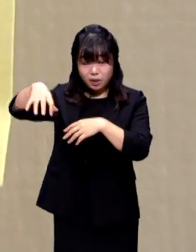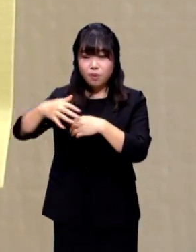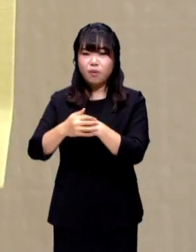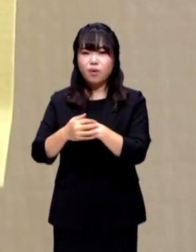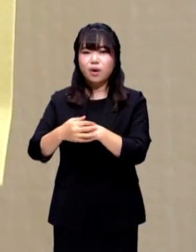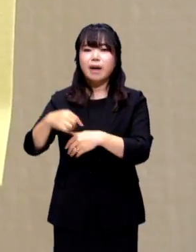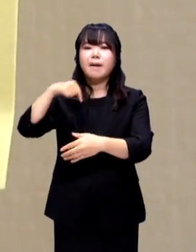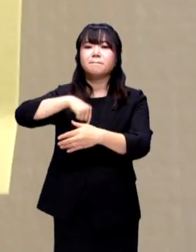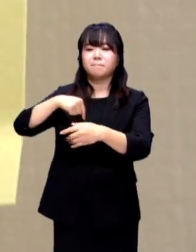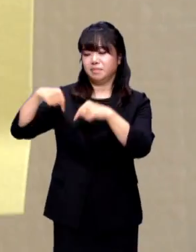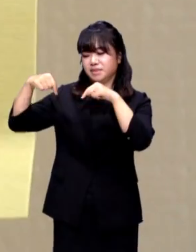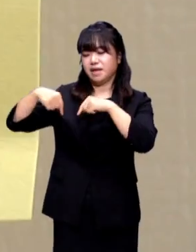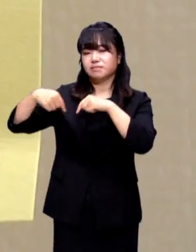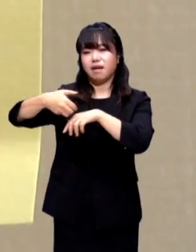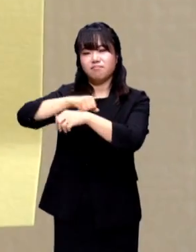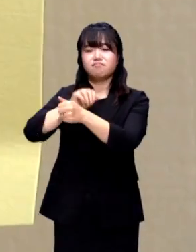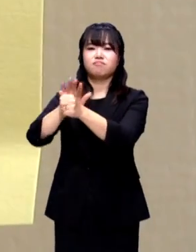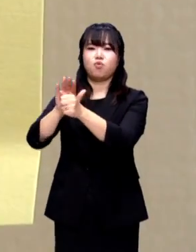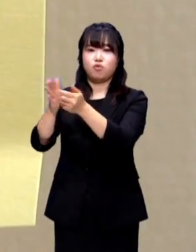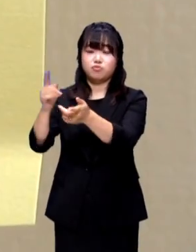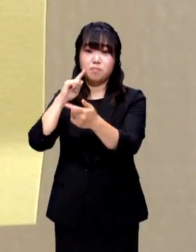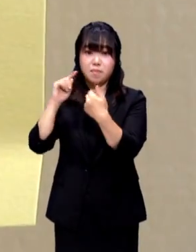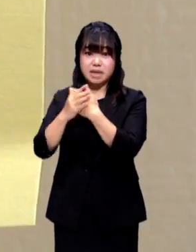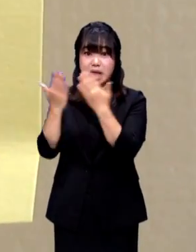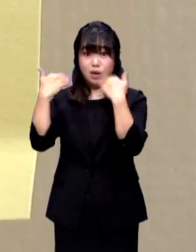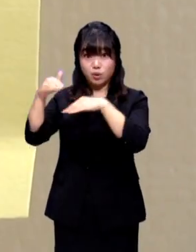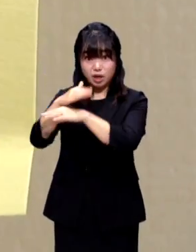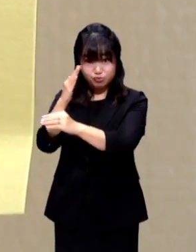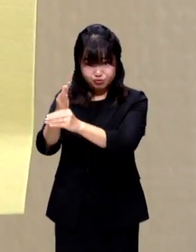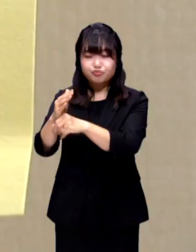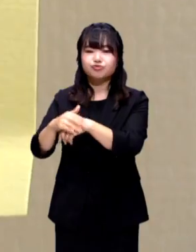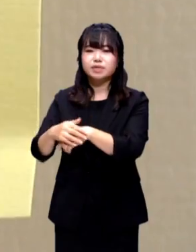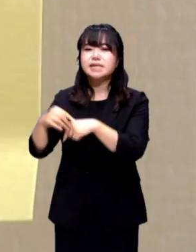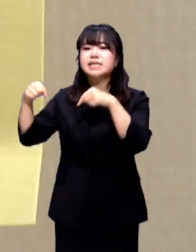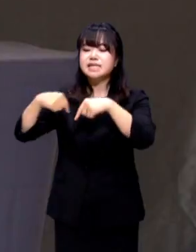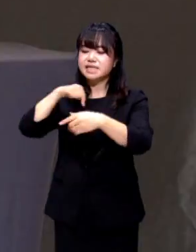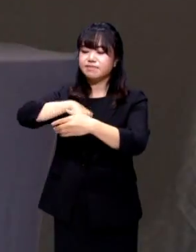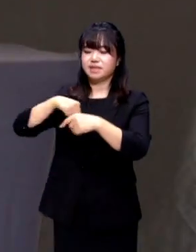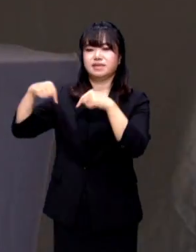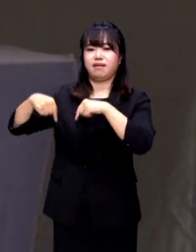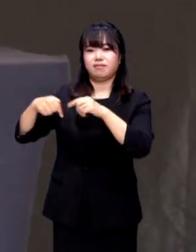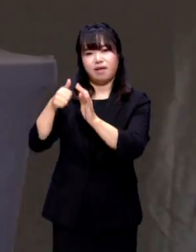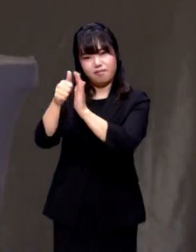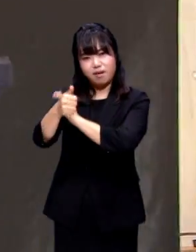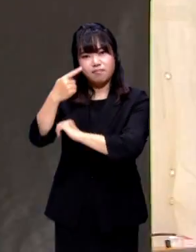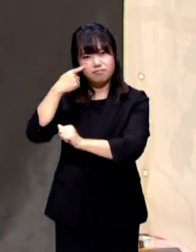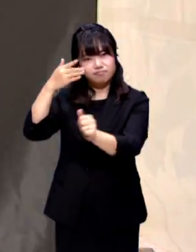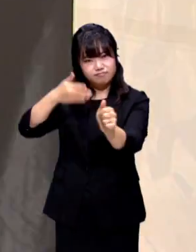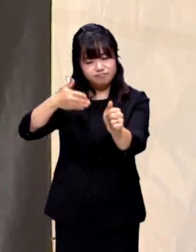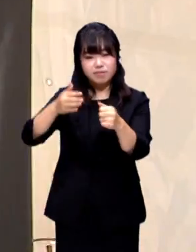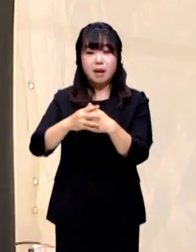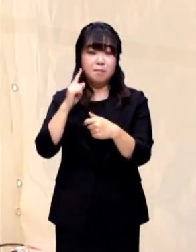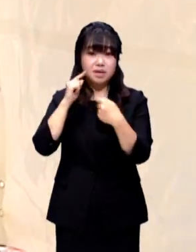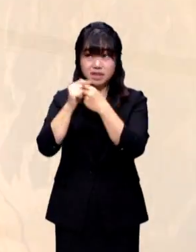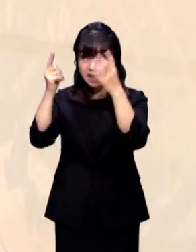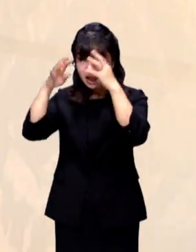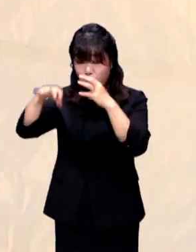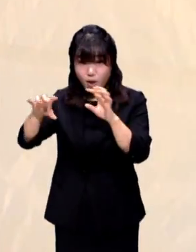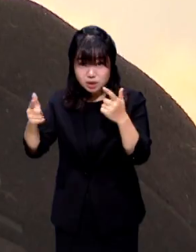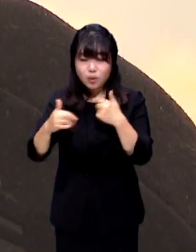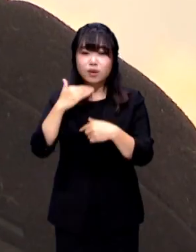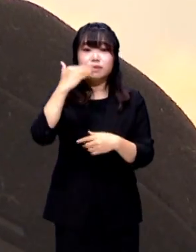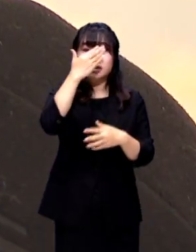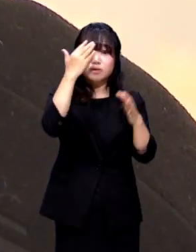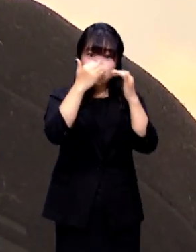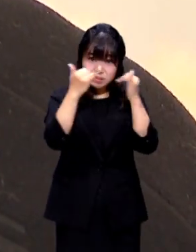상담을 적극 지원하고 있어 학교에 소속돼 있다면 이용하는 것도 좋은 방법입니다. 대학이 아니더라도 청년은